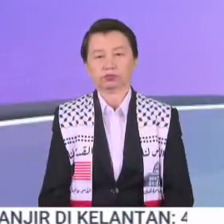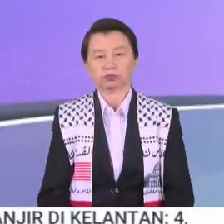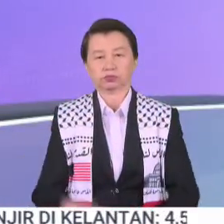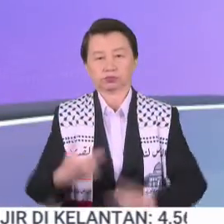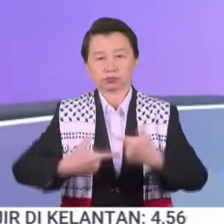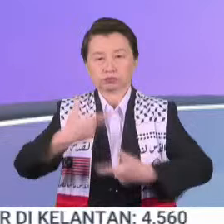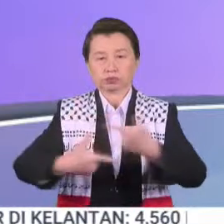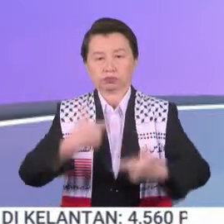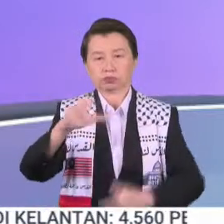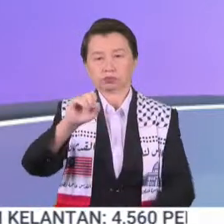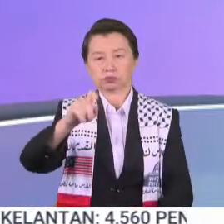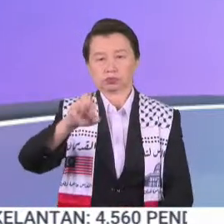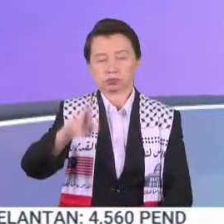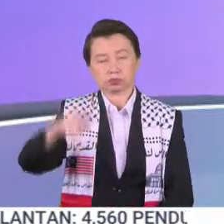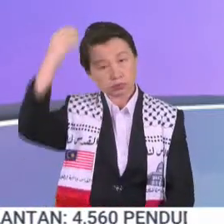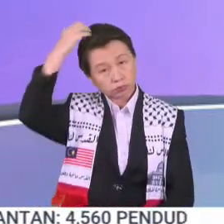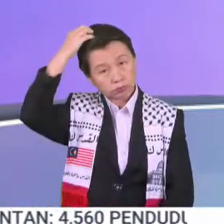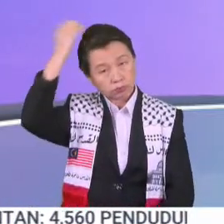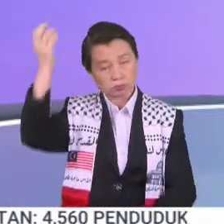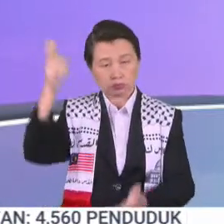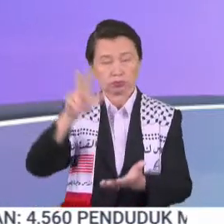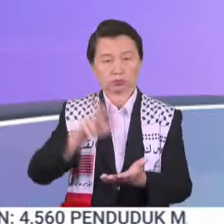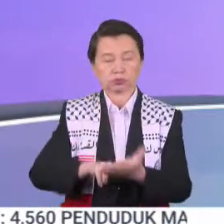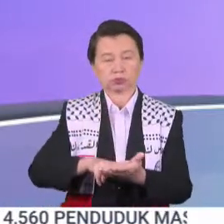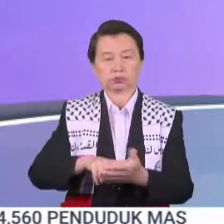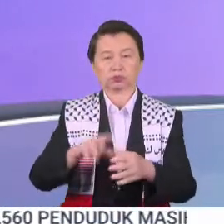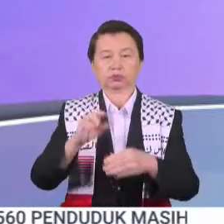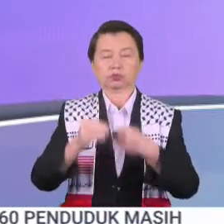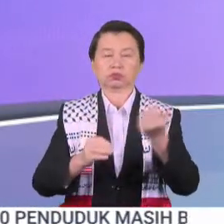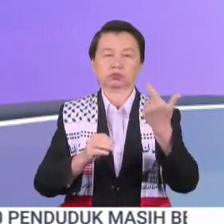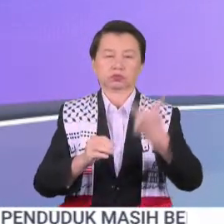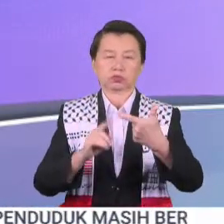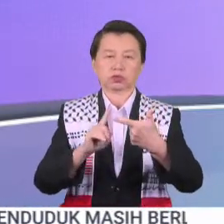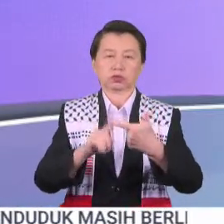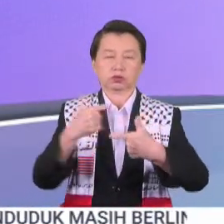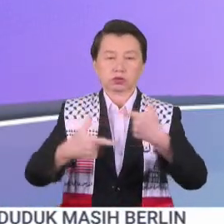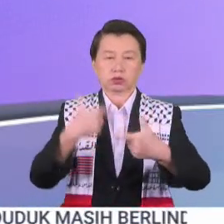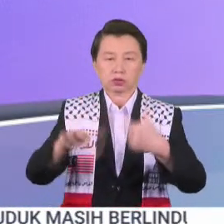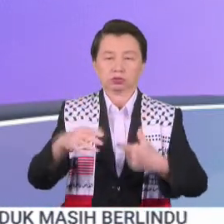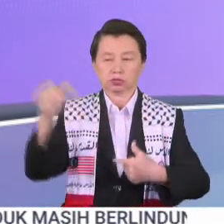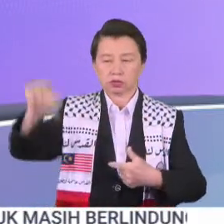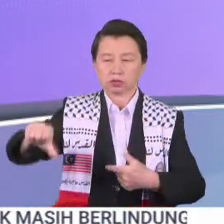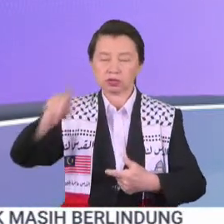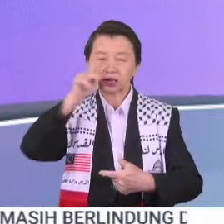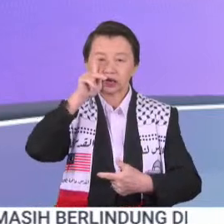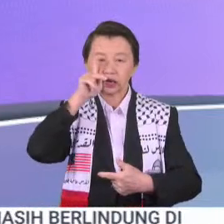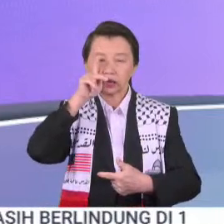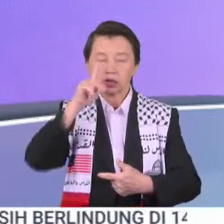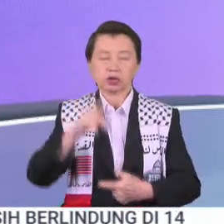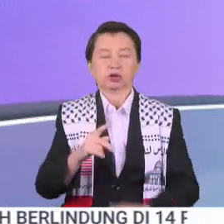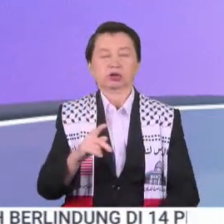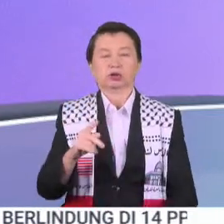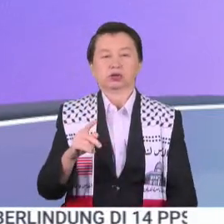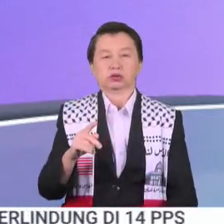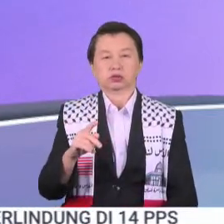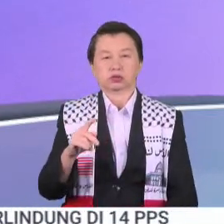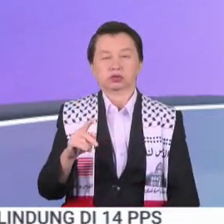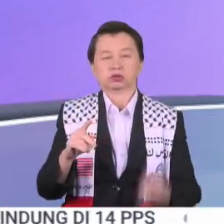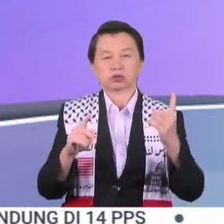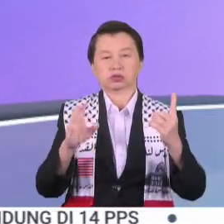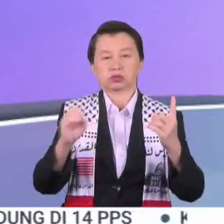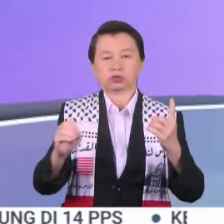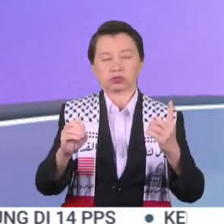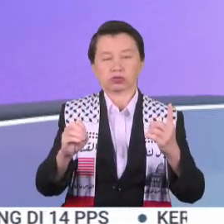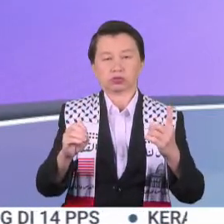Perkembangan Liga Super. Selangor FC mengesahkan kedudukan selaku naib juara Liga selepas menewaskan Kedah Darul Aman KDA FC